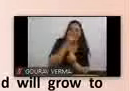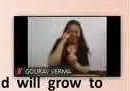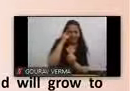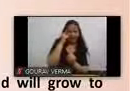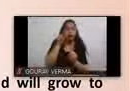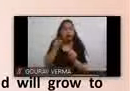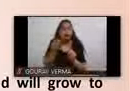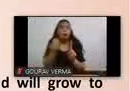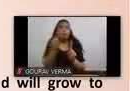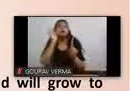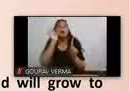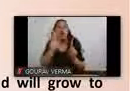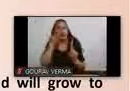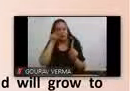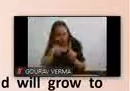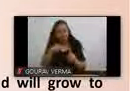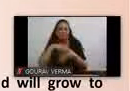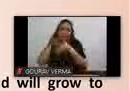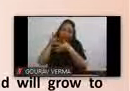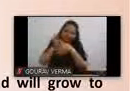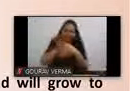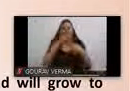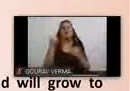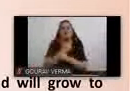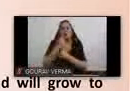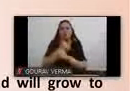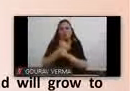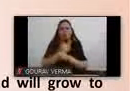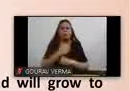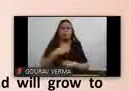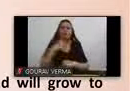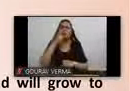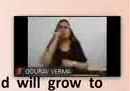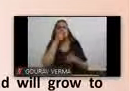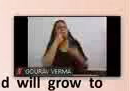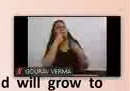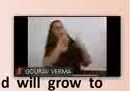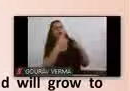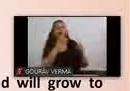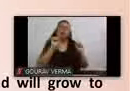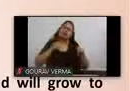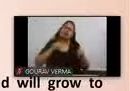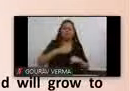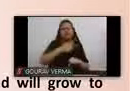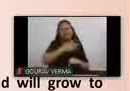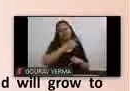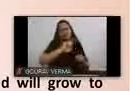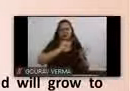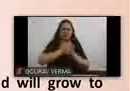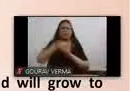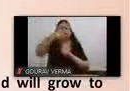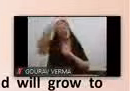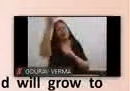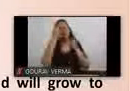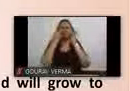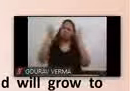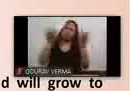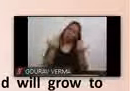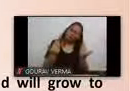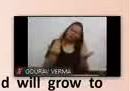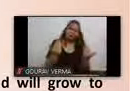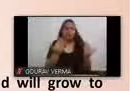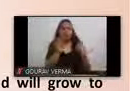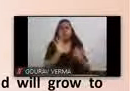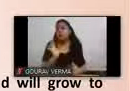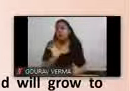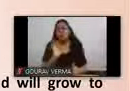वो सीख ले, वो उसकी आंखें ठीक हो जाएंगी या हाँ हाँ वो देखने लगेगा, क्योंकि उसमें आगे जाके बहुत